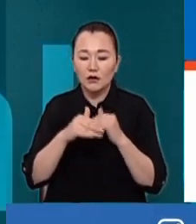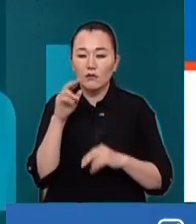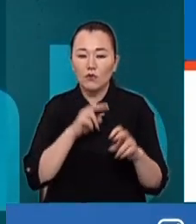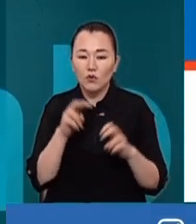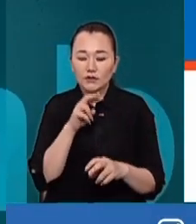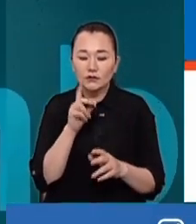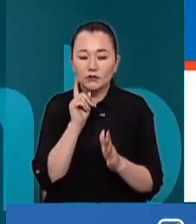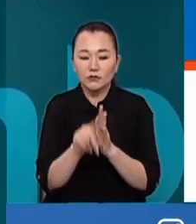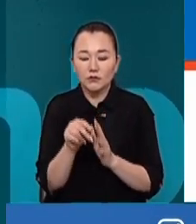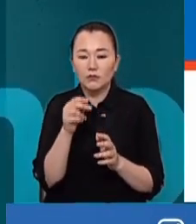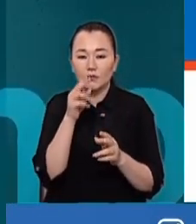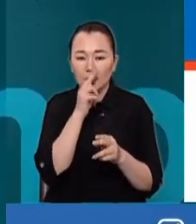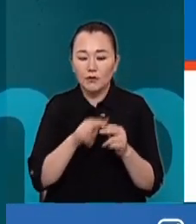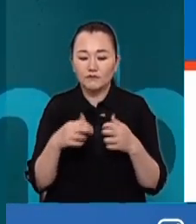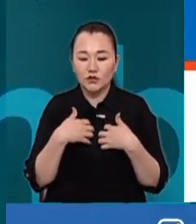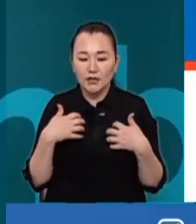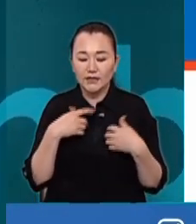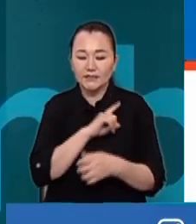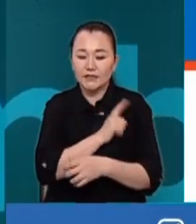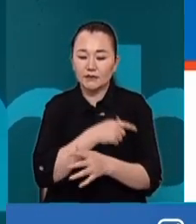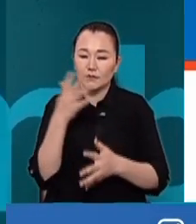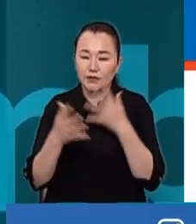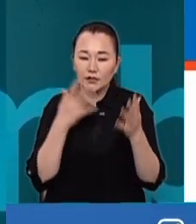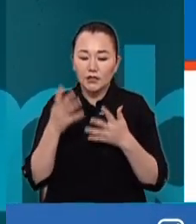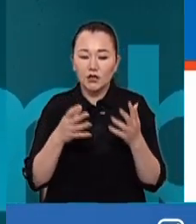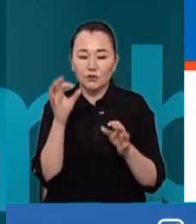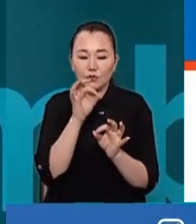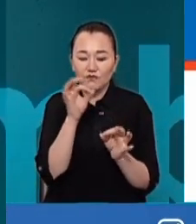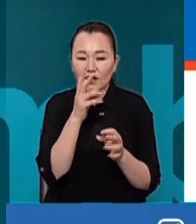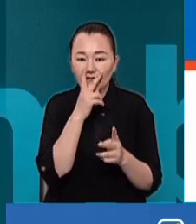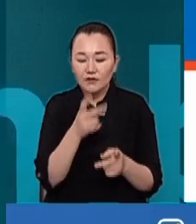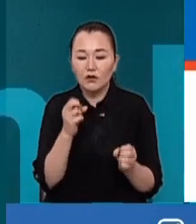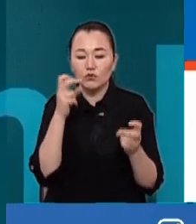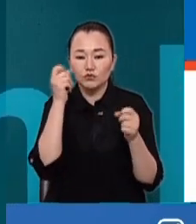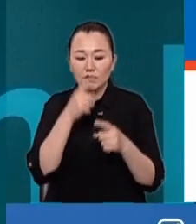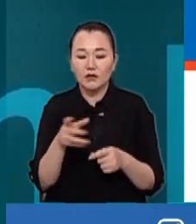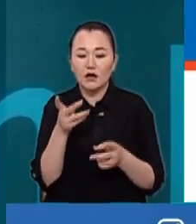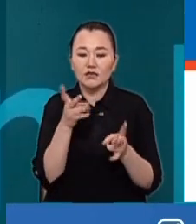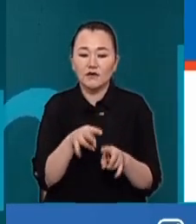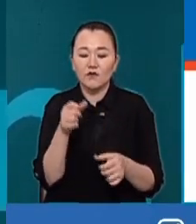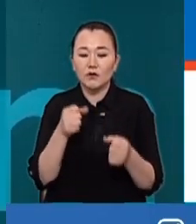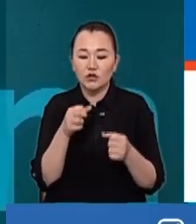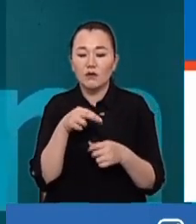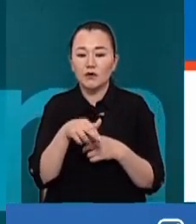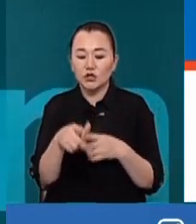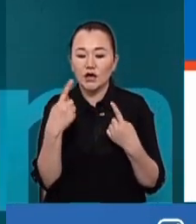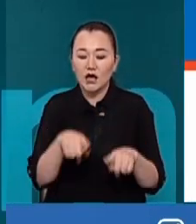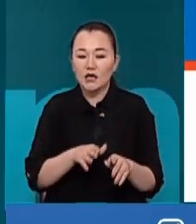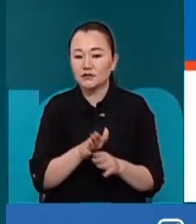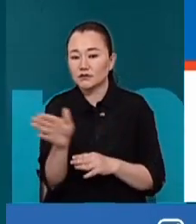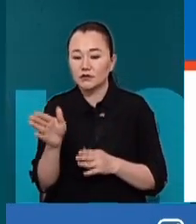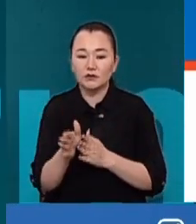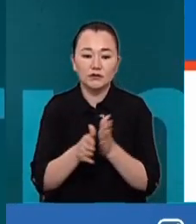поиски пропавшего скота в тот день была сильная метели нулевая видимость Как стало известно они оставили автомобилей пошли в разные стороны